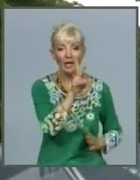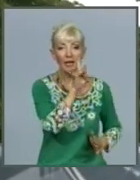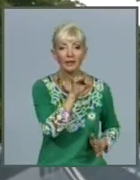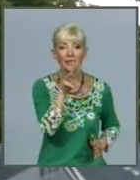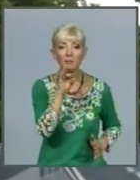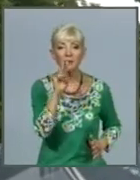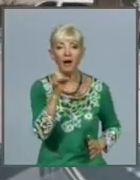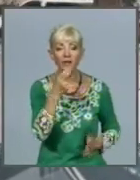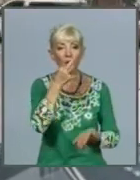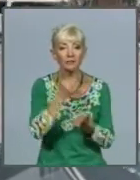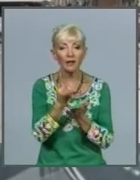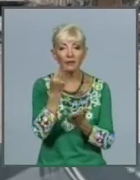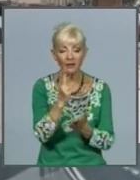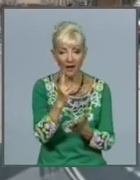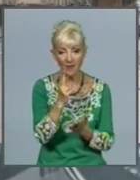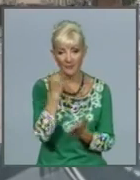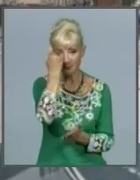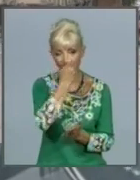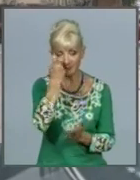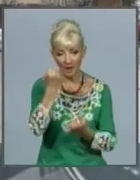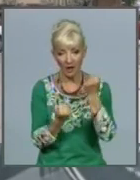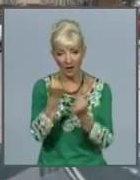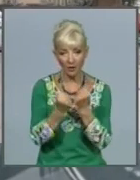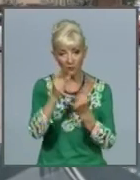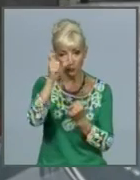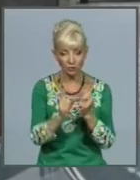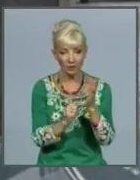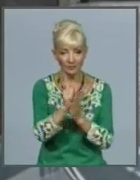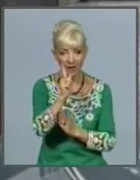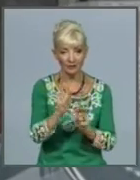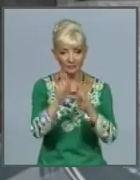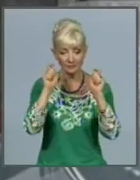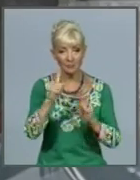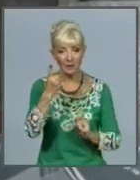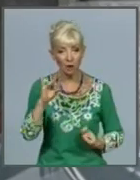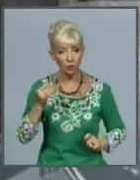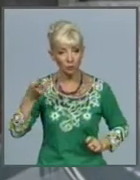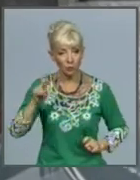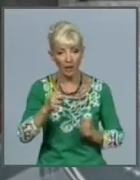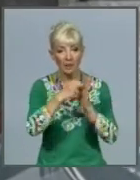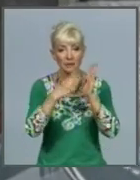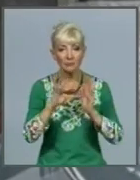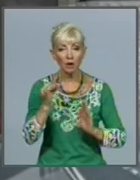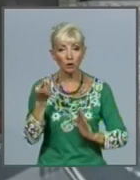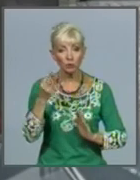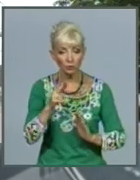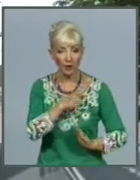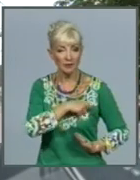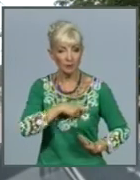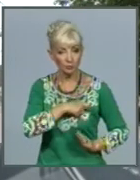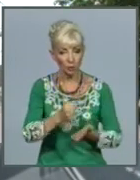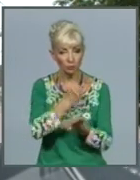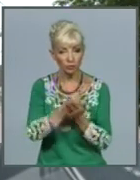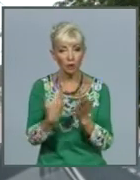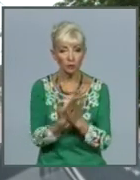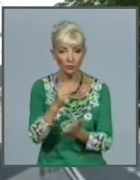нетверезих водіїв, набрав чинності 1 липня. Але 17 червня парламентарі ухвалили новий документ, який